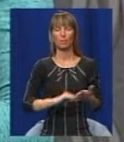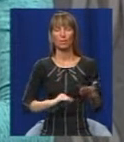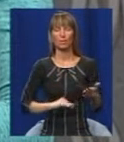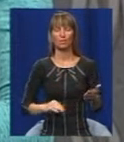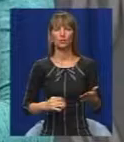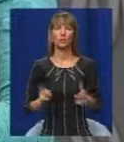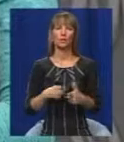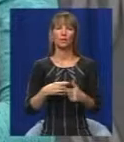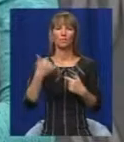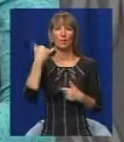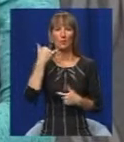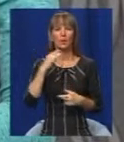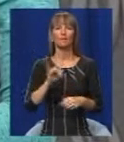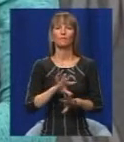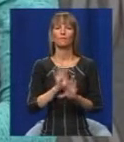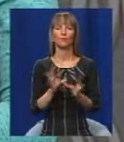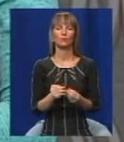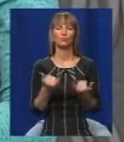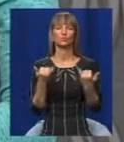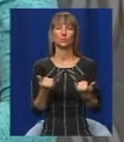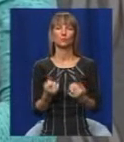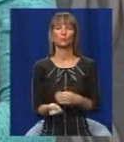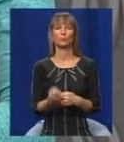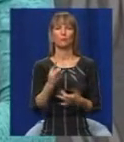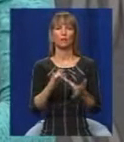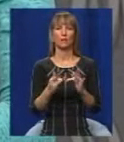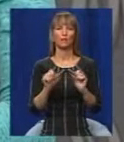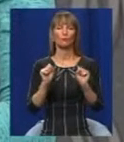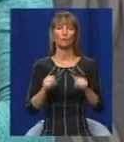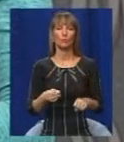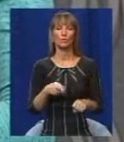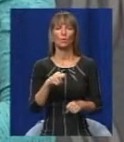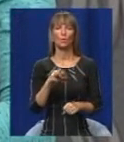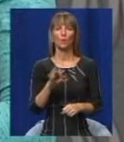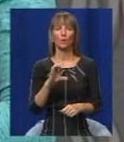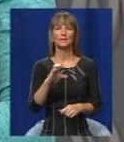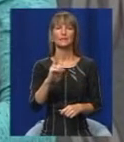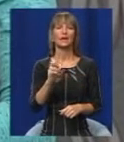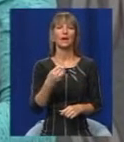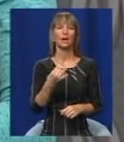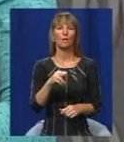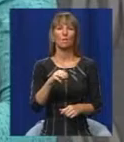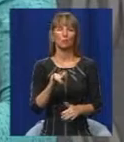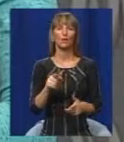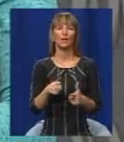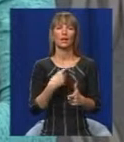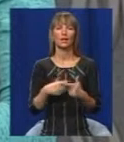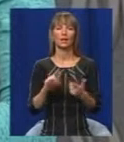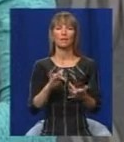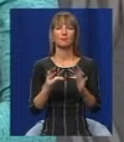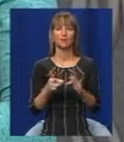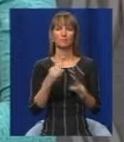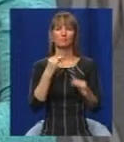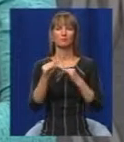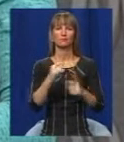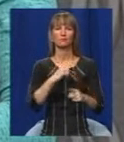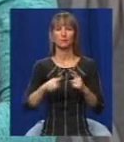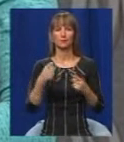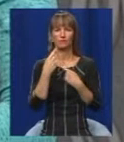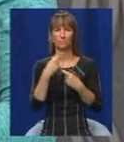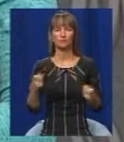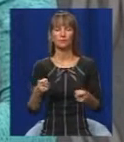або по телефону, або взагалі зараз з появою інтернету можна це все по скайпу або через інтернет спілкуватися і передавати якось так швидко